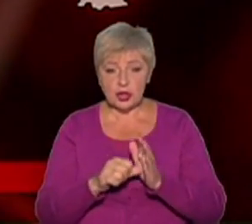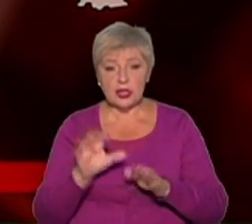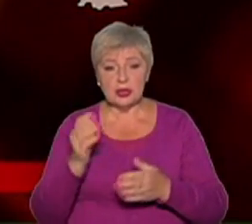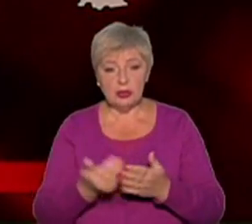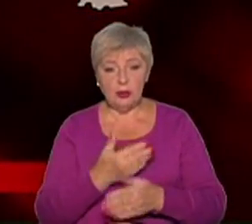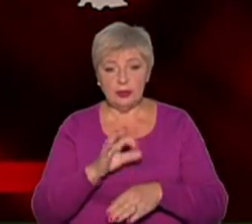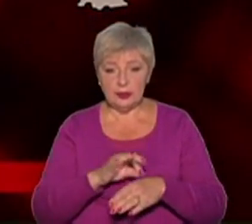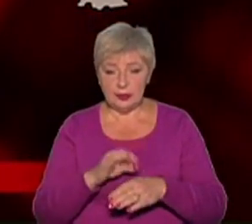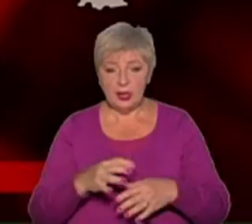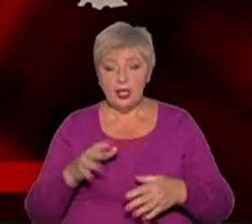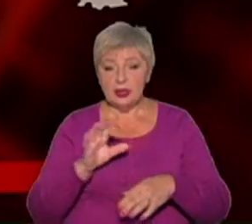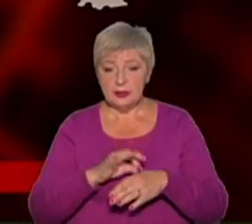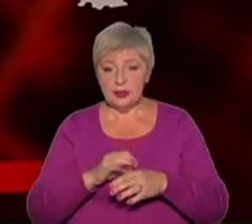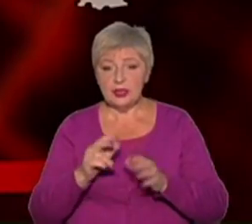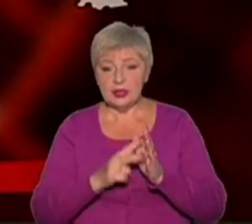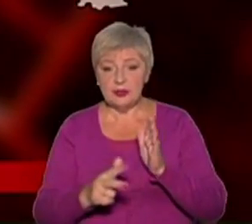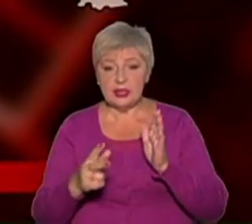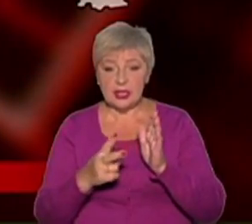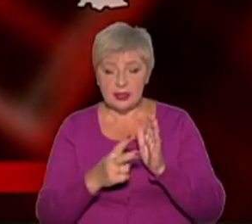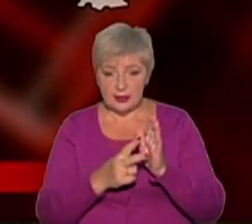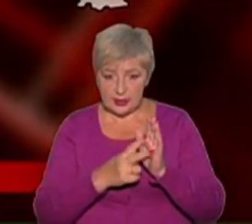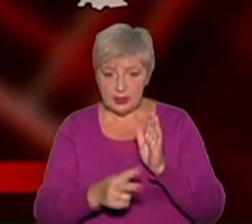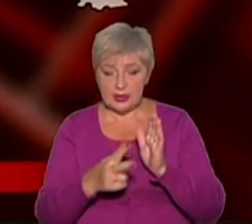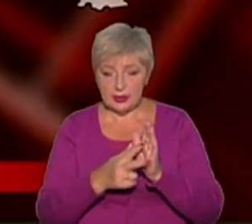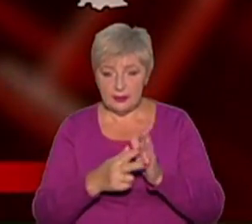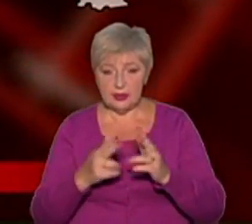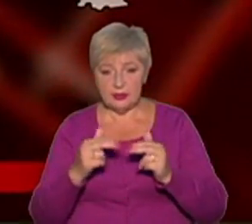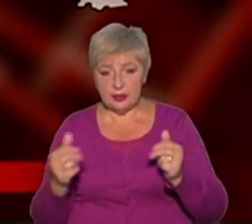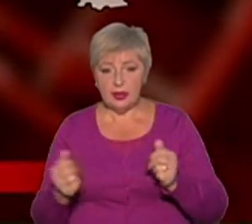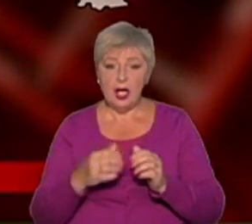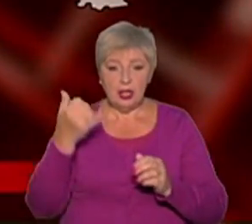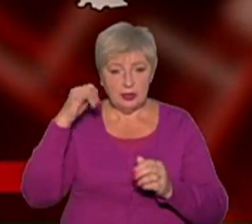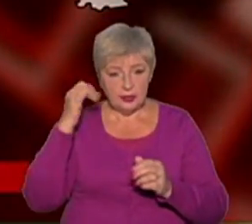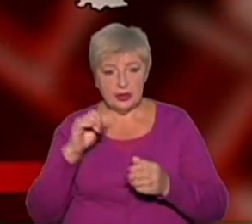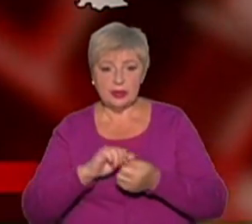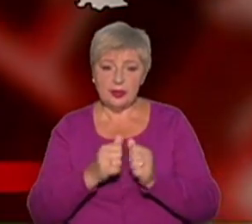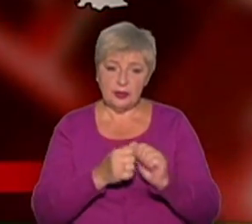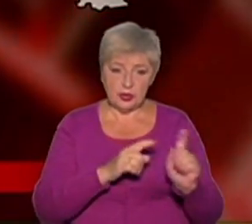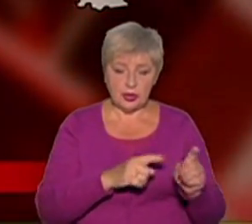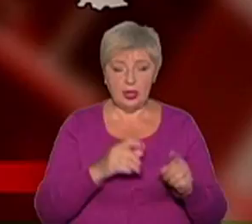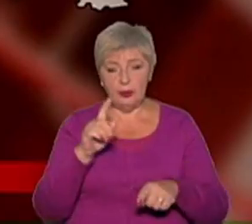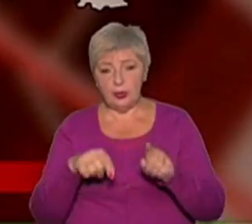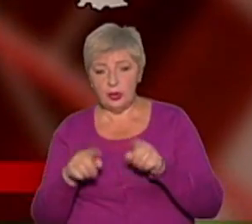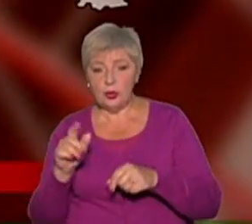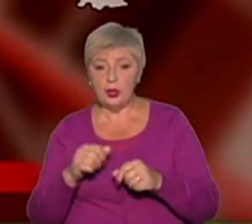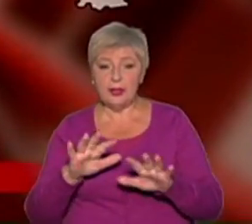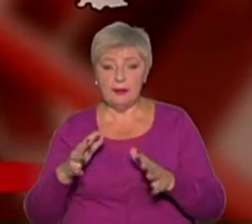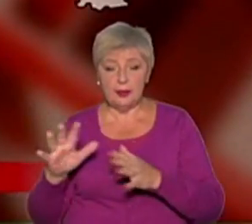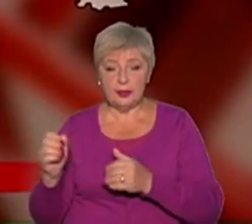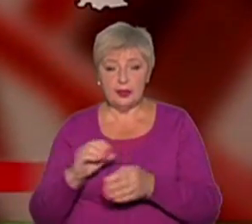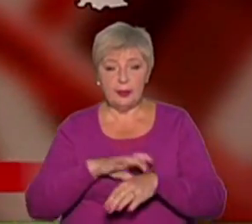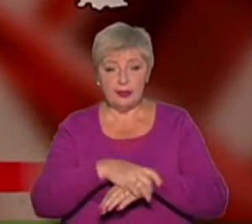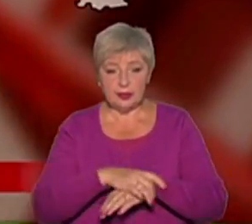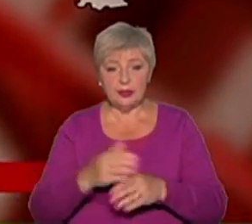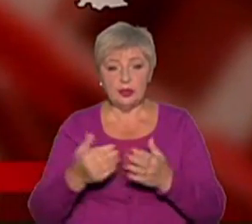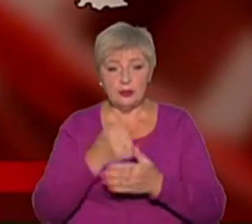Занедужали 78 дніпрян, 29 криворіжців, четверо кам'янчан. Поодинокі випадки фіксують у Павлограді, Новомосковську, Нікополі,